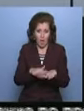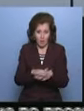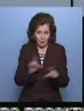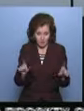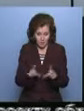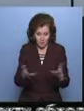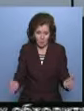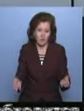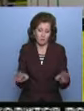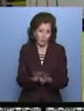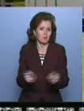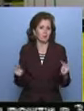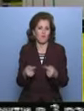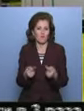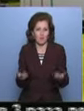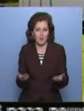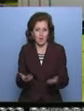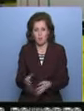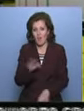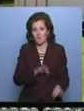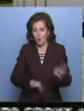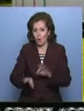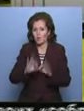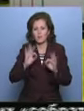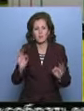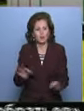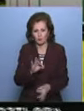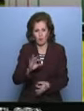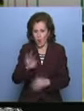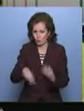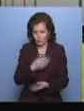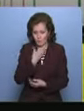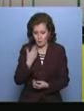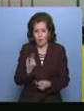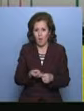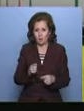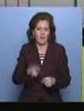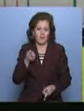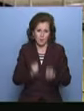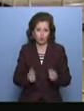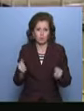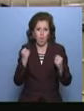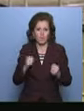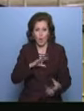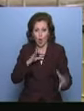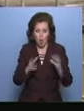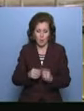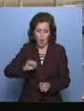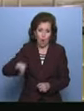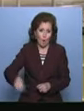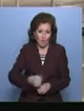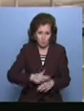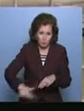так совпало. В проекте ничего лишнего, и вместе с тем это настоящий спортивный комплекс с хоккейной площадкой,